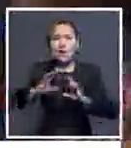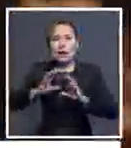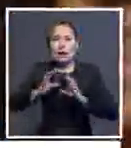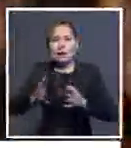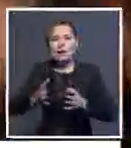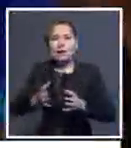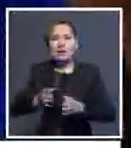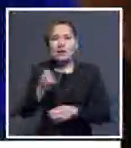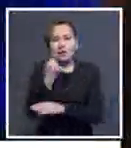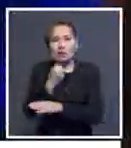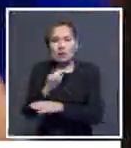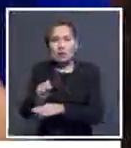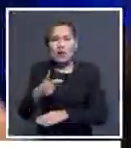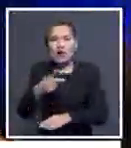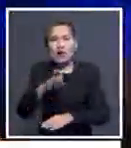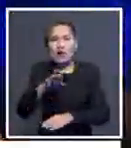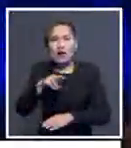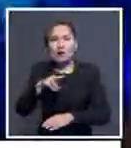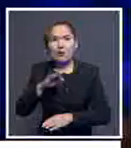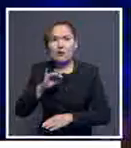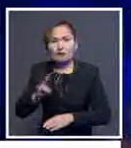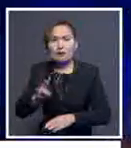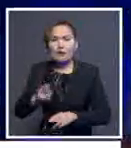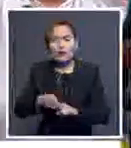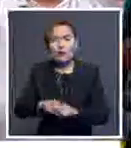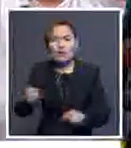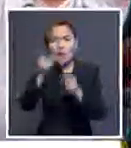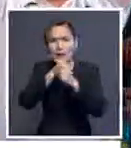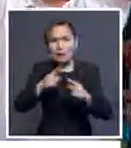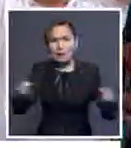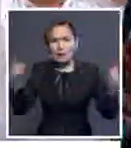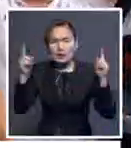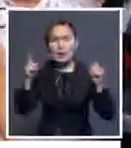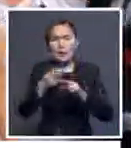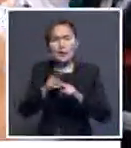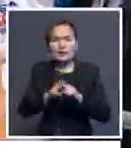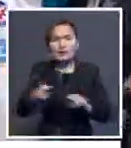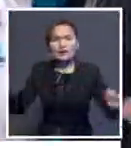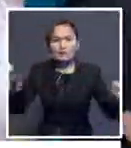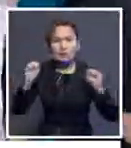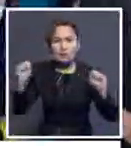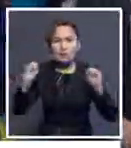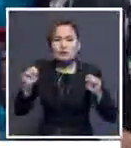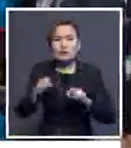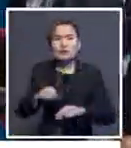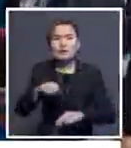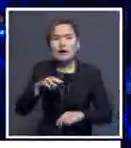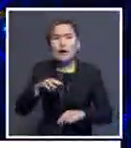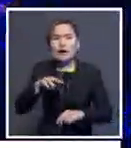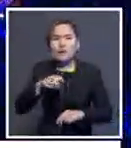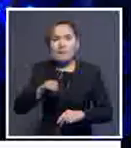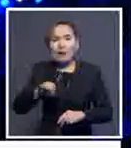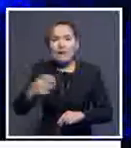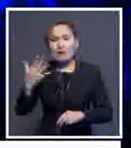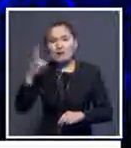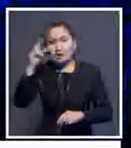Геннадий Головкин мен мексикалық Сауль Канело Альварестің қарымта жекпе-жегі мамырдың 5-і күні өтетін болды. Бокс кешінің қай